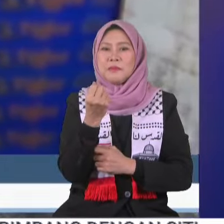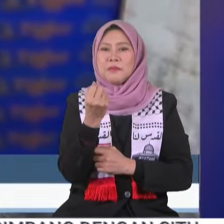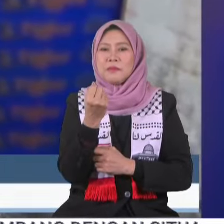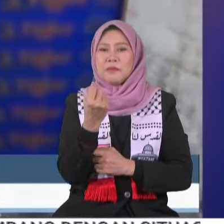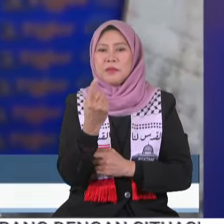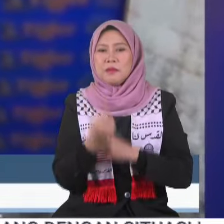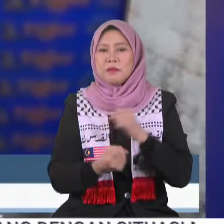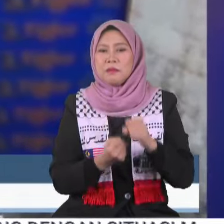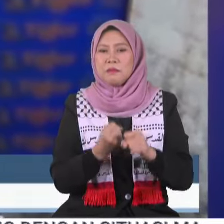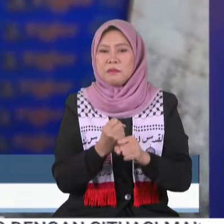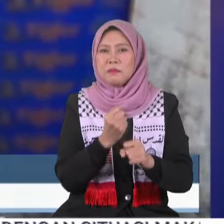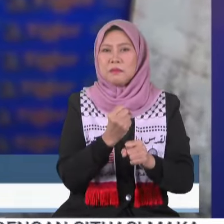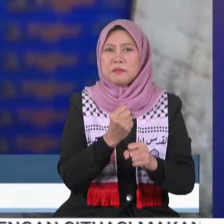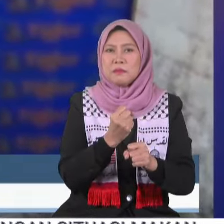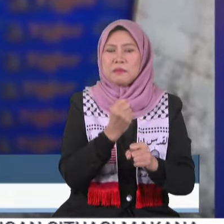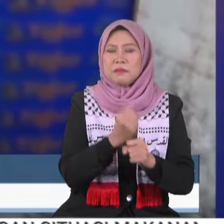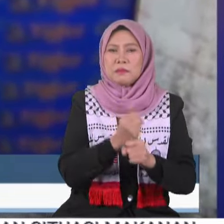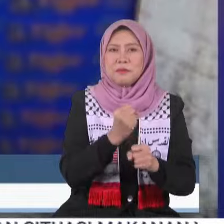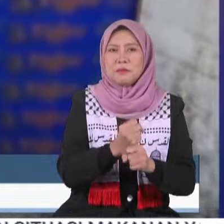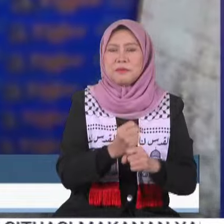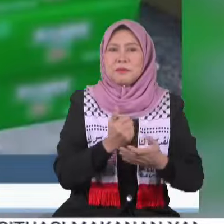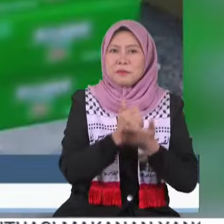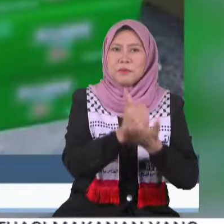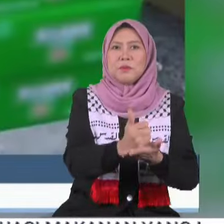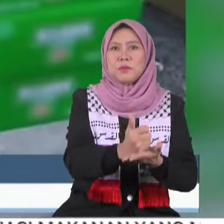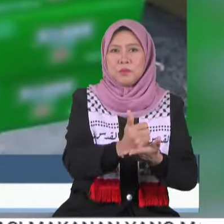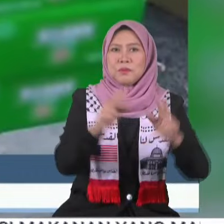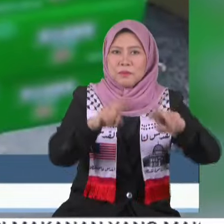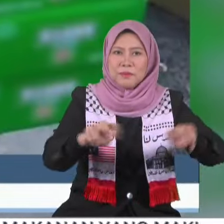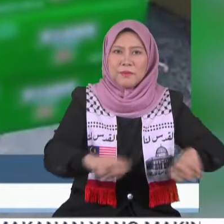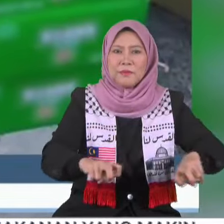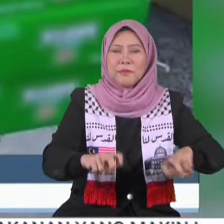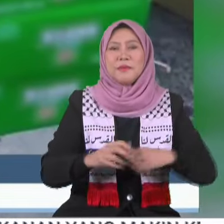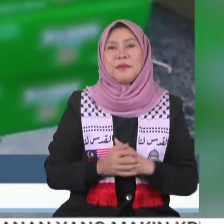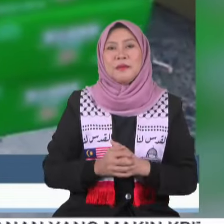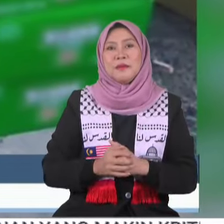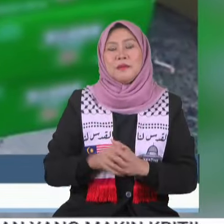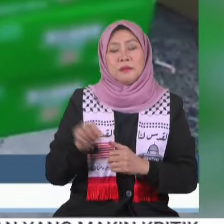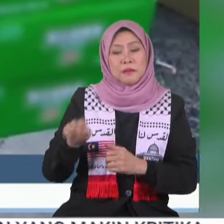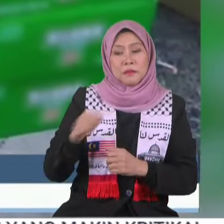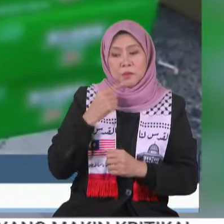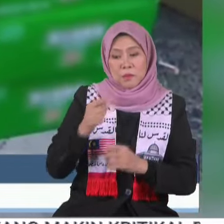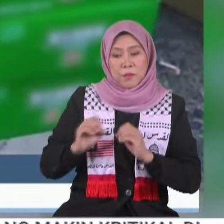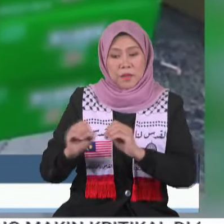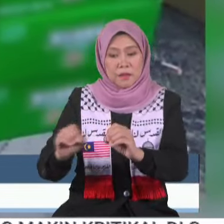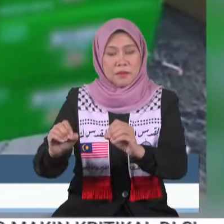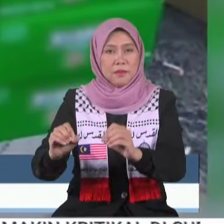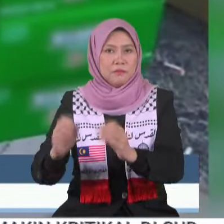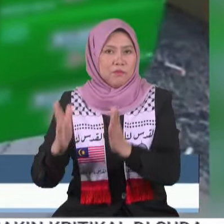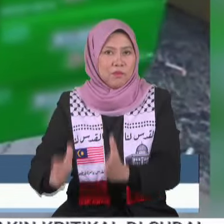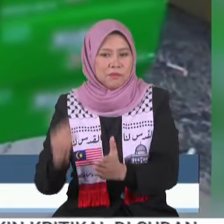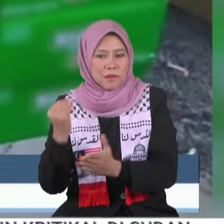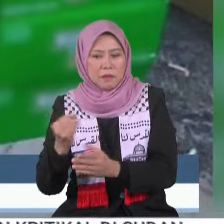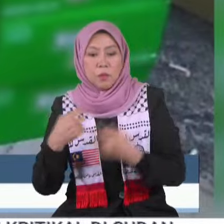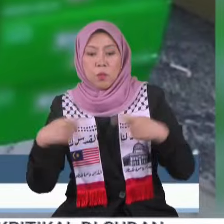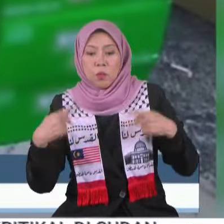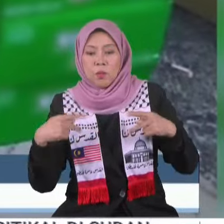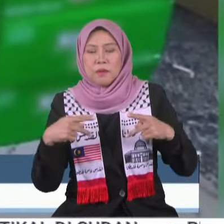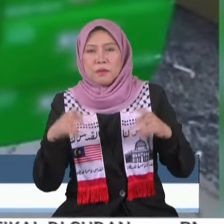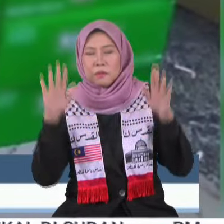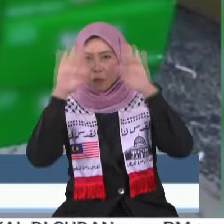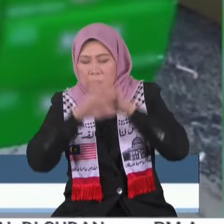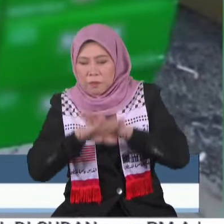sebagai pekerja di permis berkenaan ditahan bagi membantu siasatan. Norizan berkata modus operandi sindiket dengan menggunakan premis yang